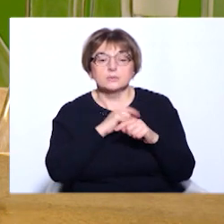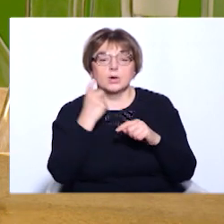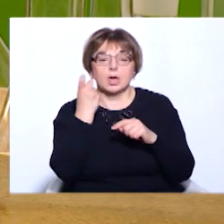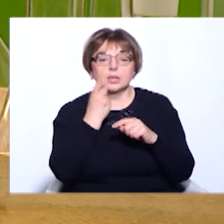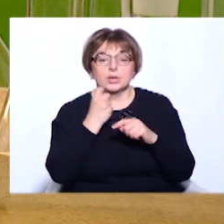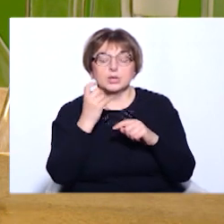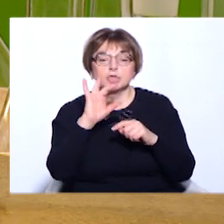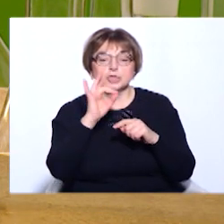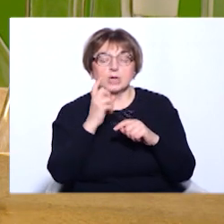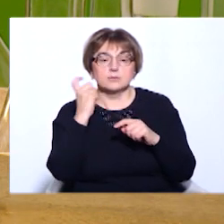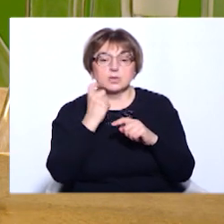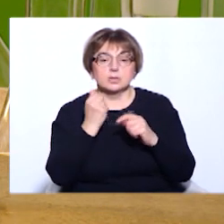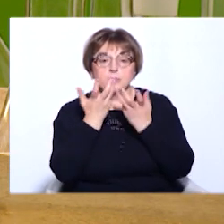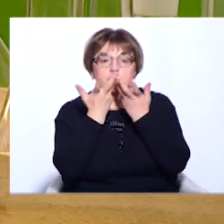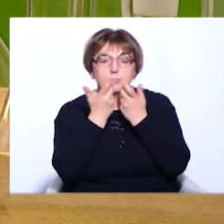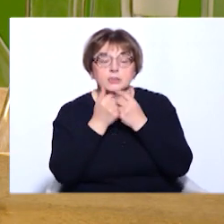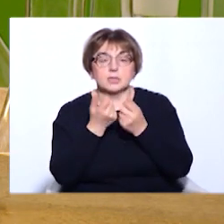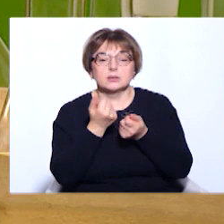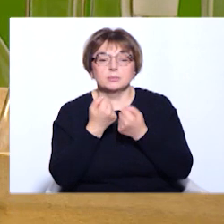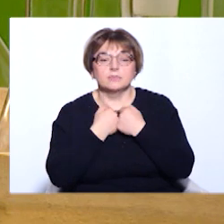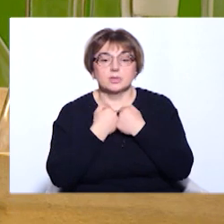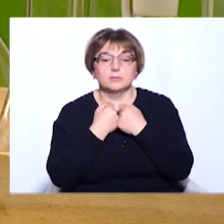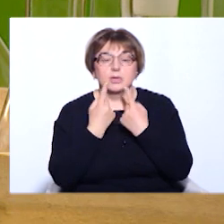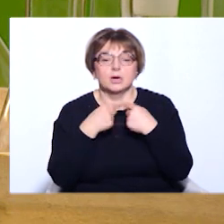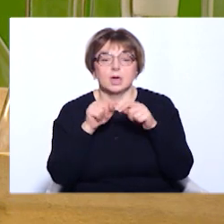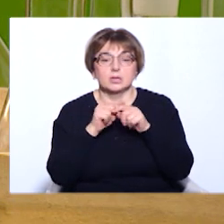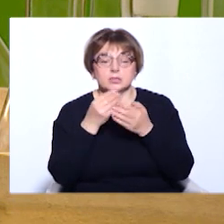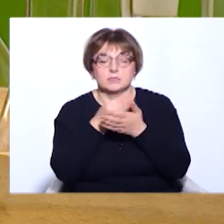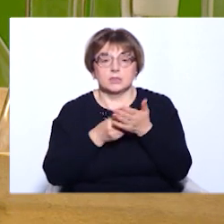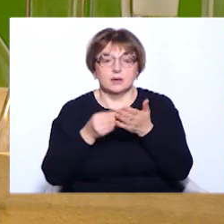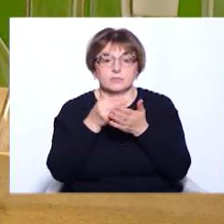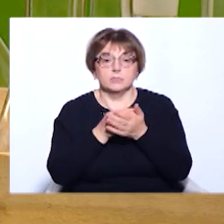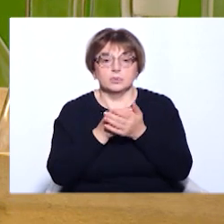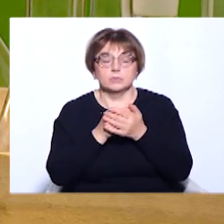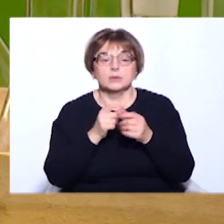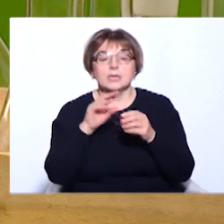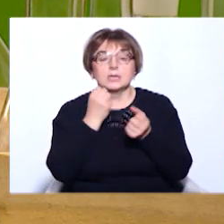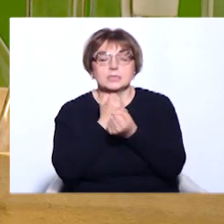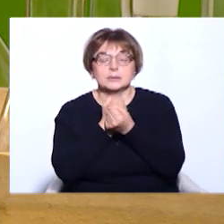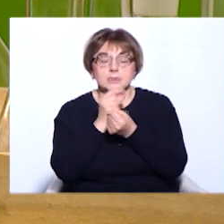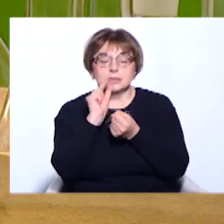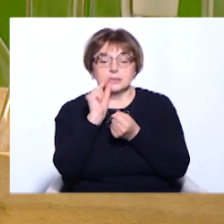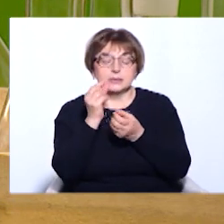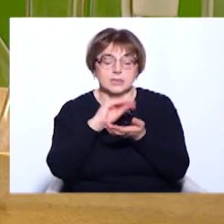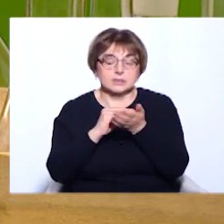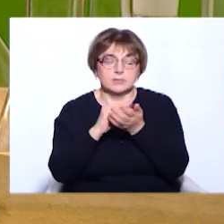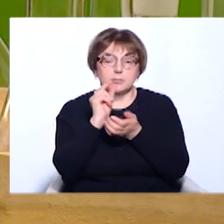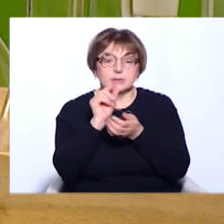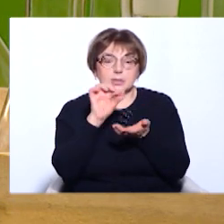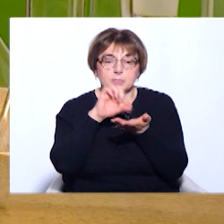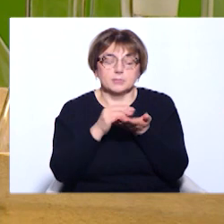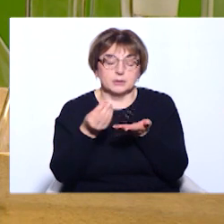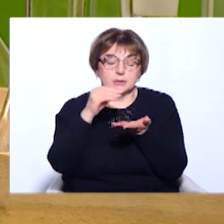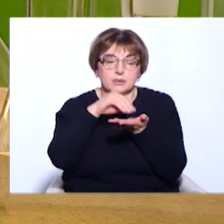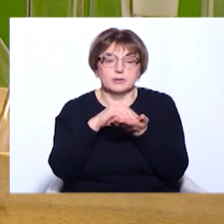ხარისხით, რა შეფერილობას მიიღებს. იგივე გავიმეოროთ სპირტით დასველებულ პატარა ფირფიტაზე,